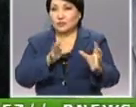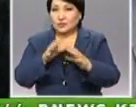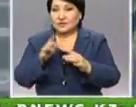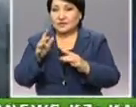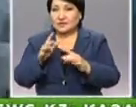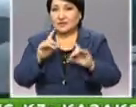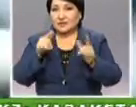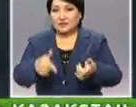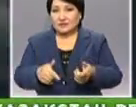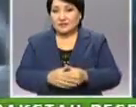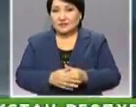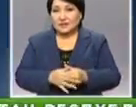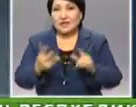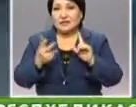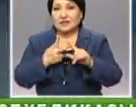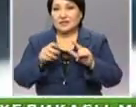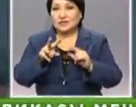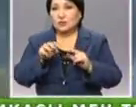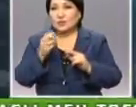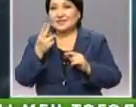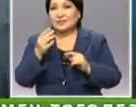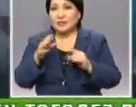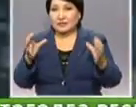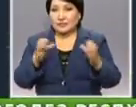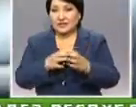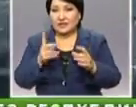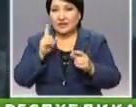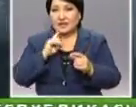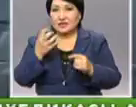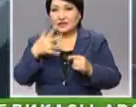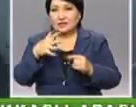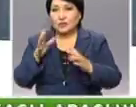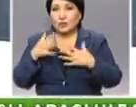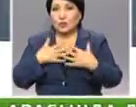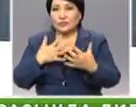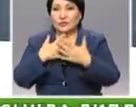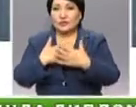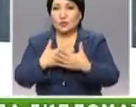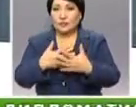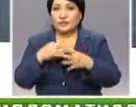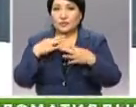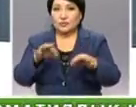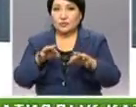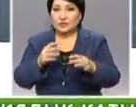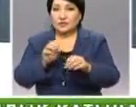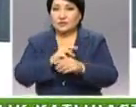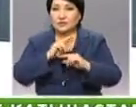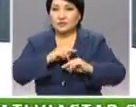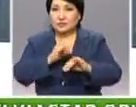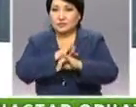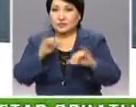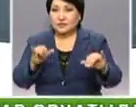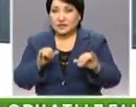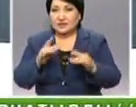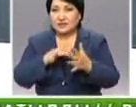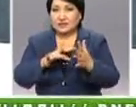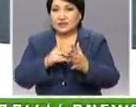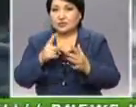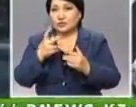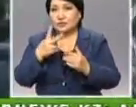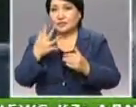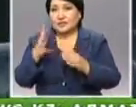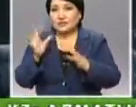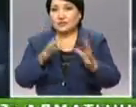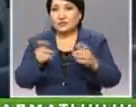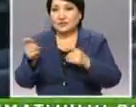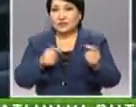келеді. Екінші муниципалды паркте әзірге 50 қоғамдық көлік қызмет көрсетуде. Жыл соңына дейін шаһарға тағы 125 автобус жеткізіледі.